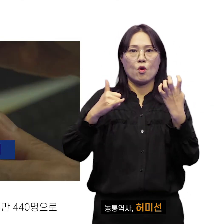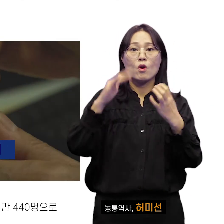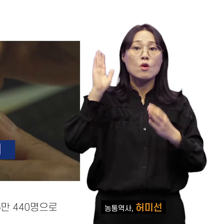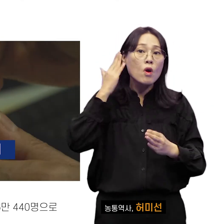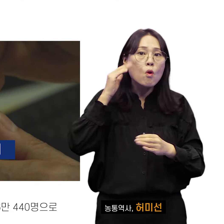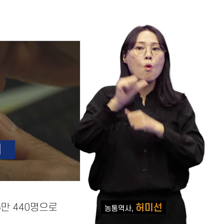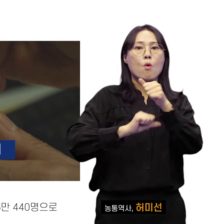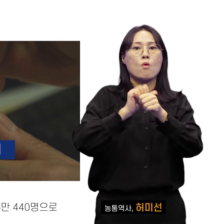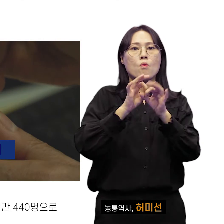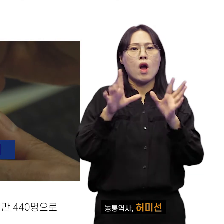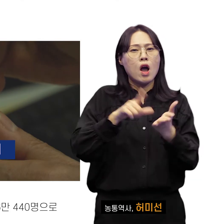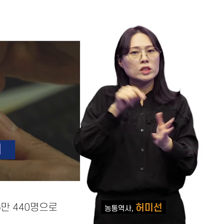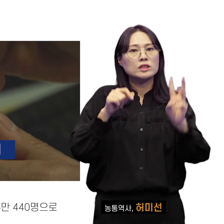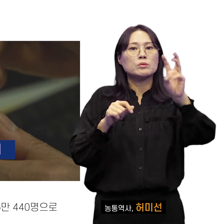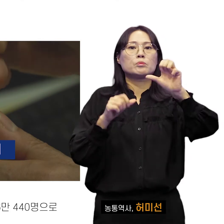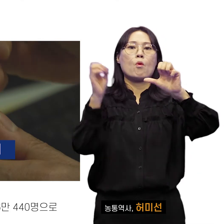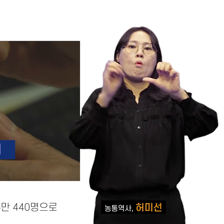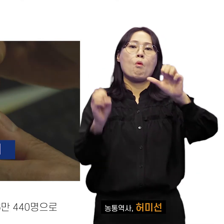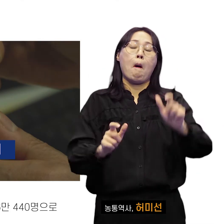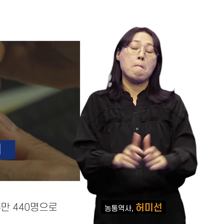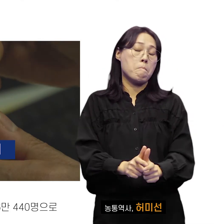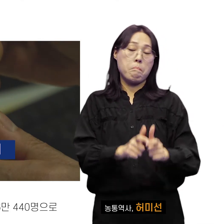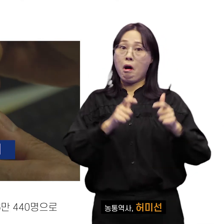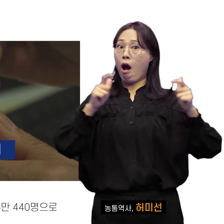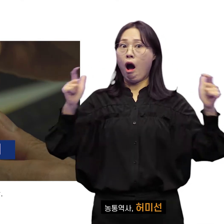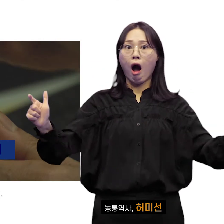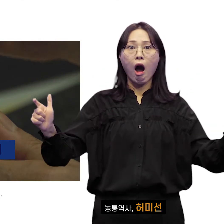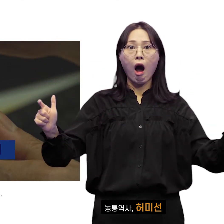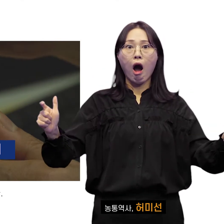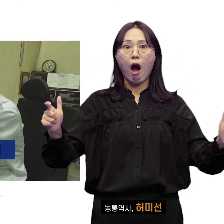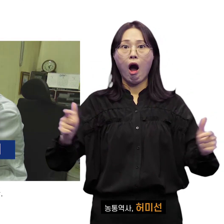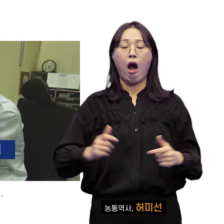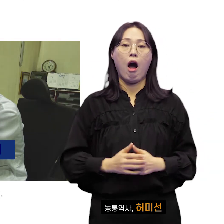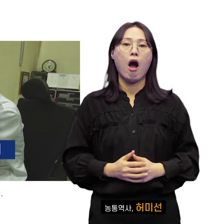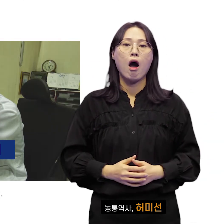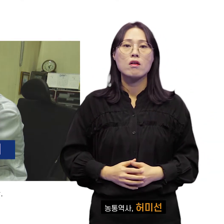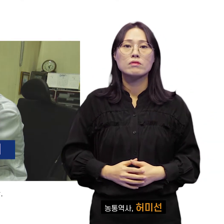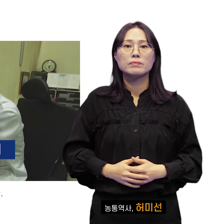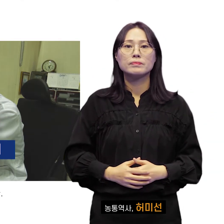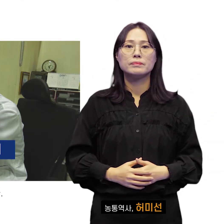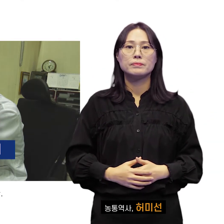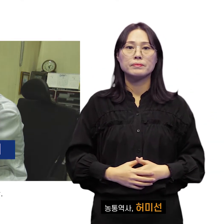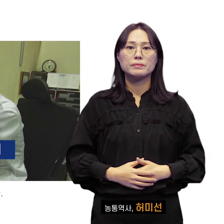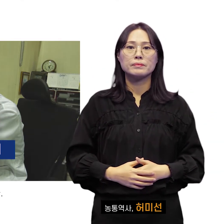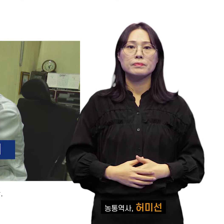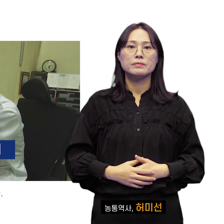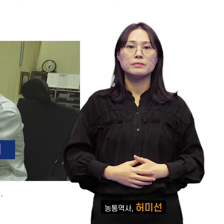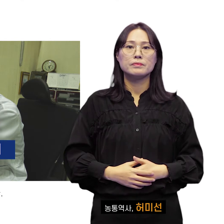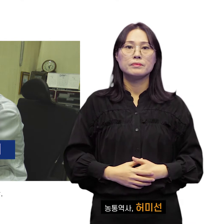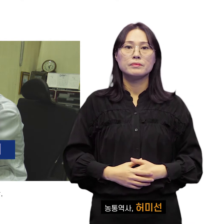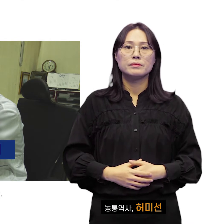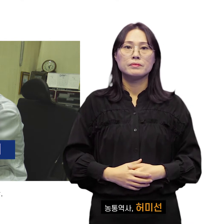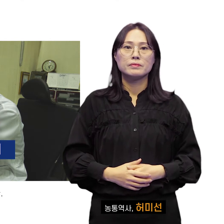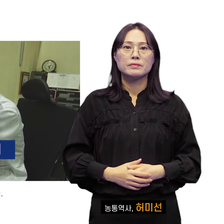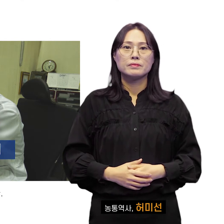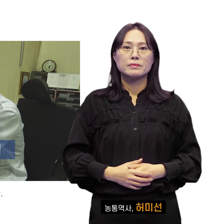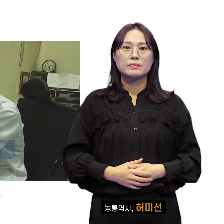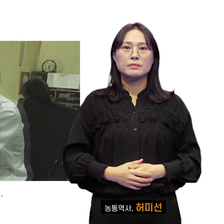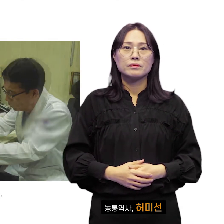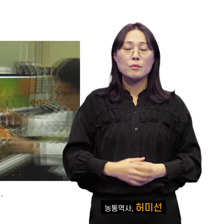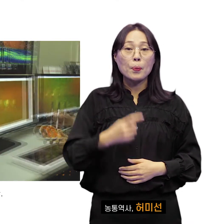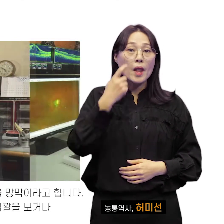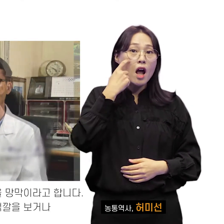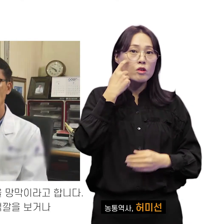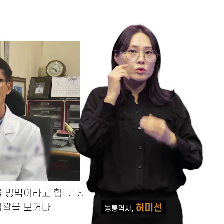48,953명에서 2017년 64,440명으로 최근 5년간 약 35%가 증가했습니다.